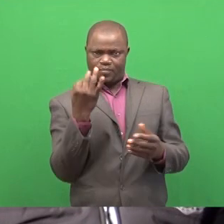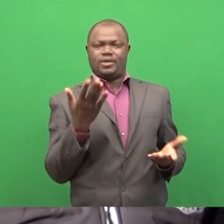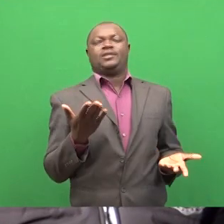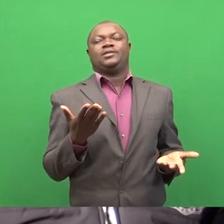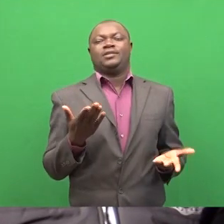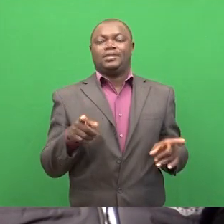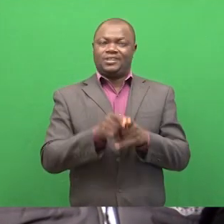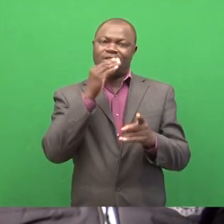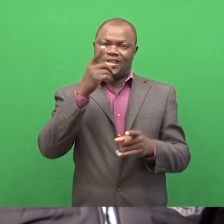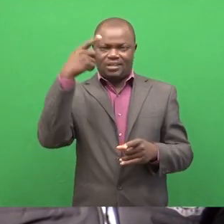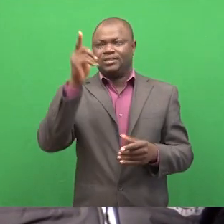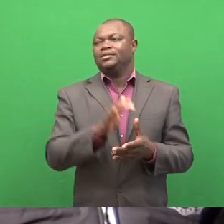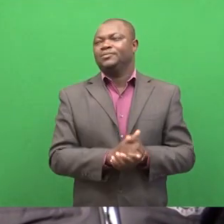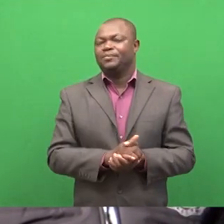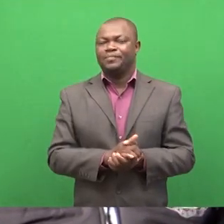makukuta ari kutaurwa naHelen